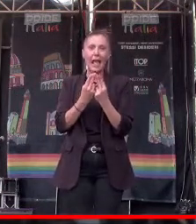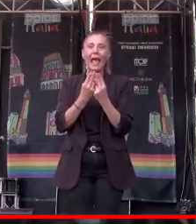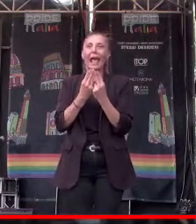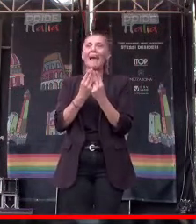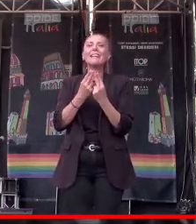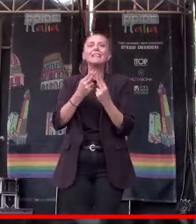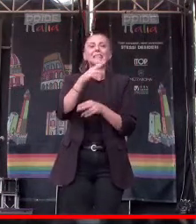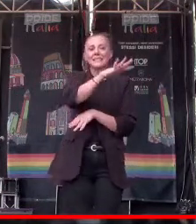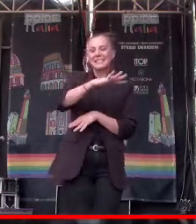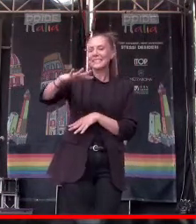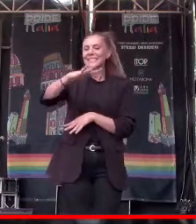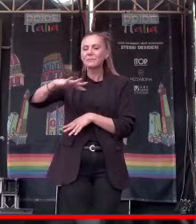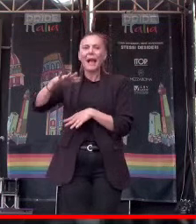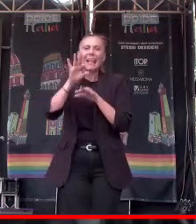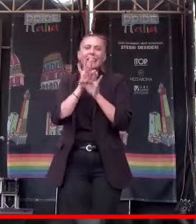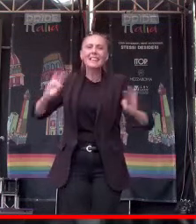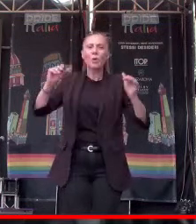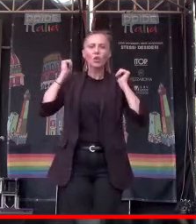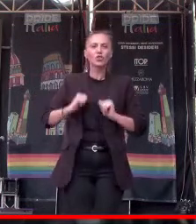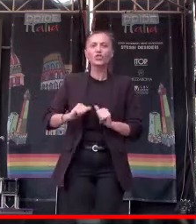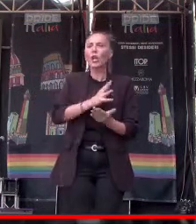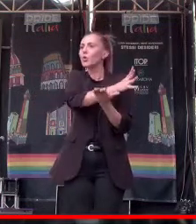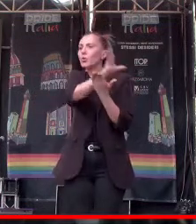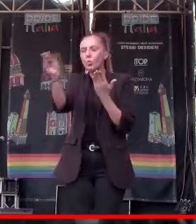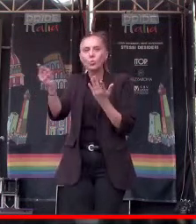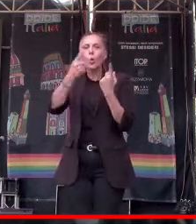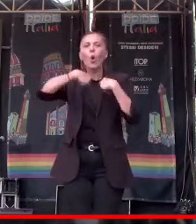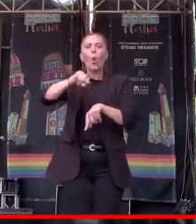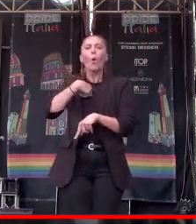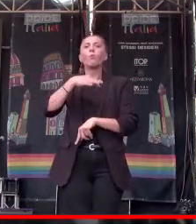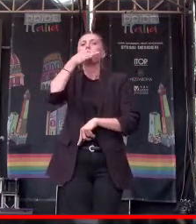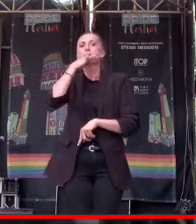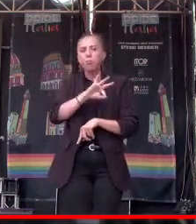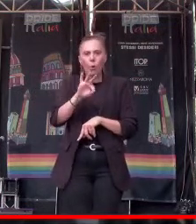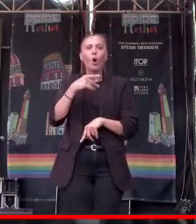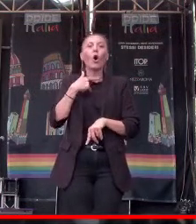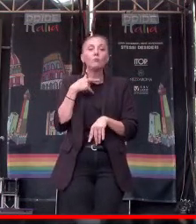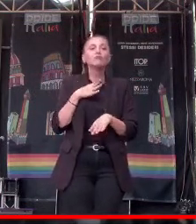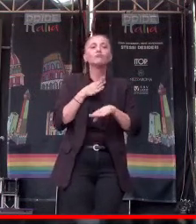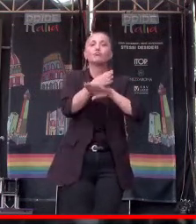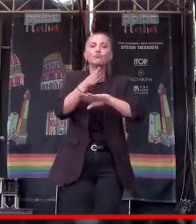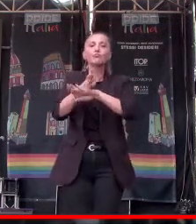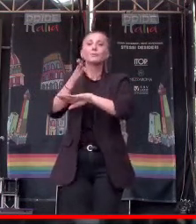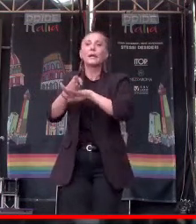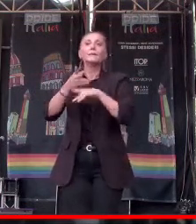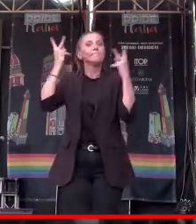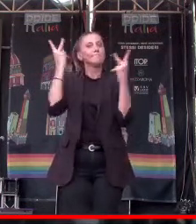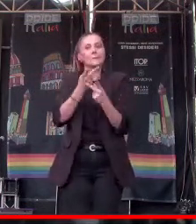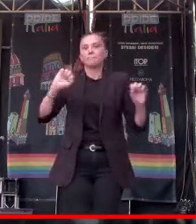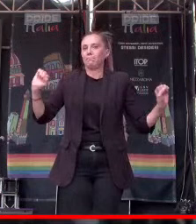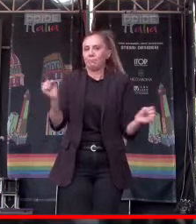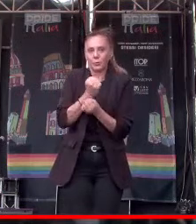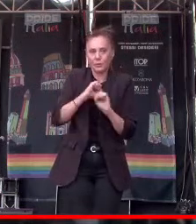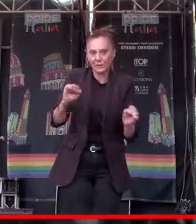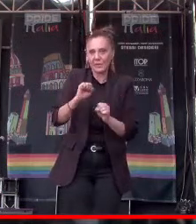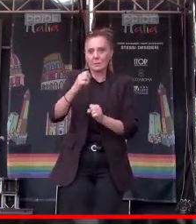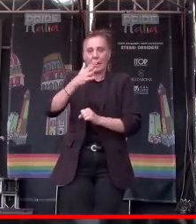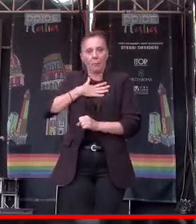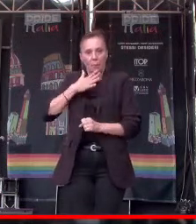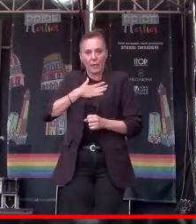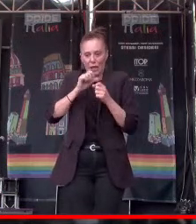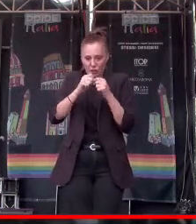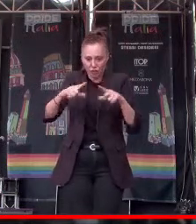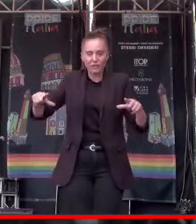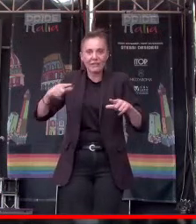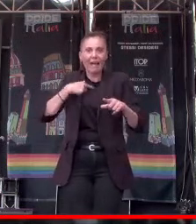che stanno a disposizione di tutti i cittadini. Questo non sempre è possibile, non lo è purtroppo nella mia città di appartenenza, quella